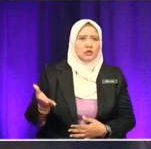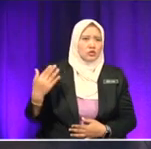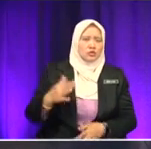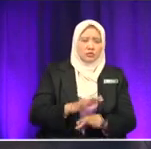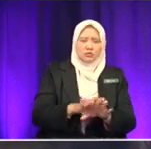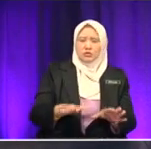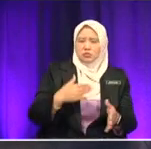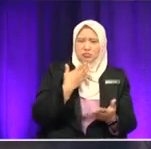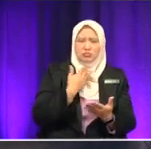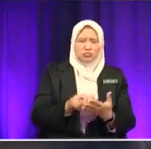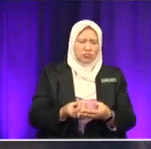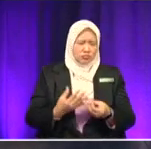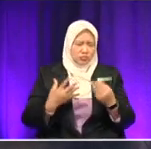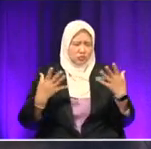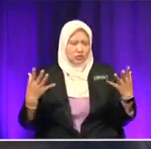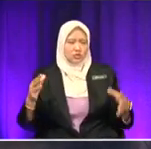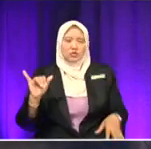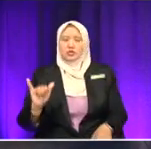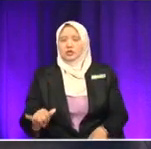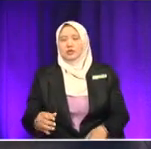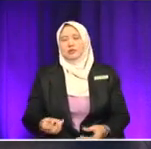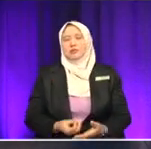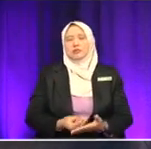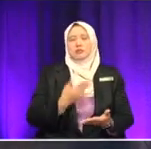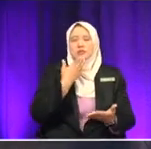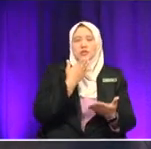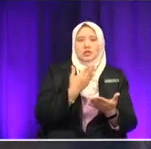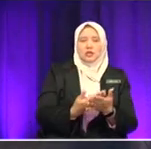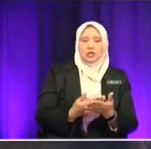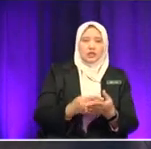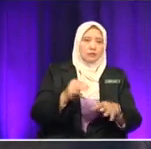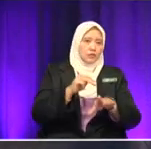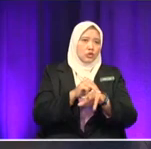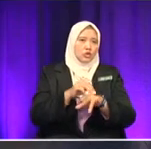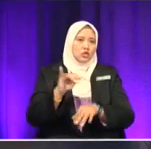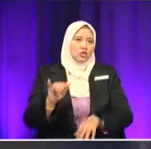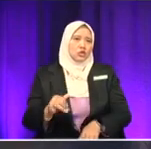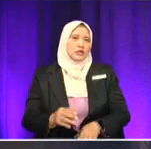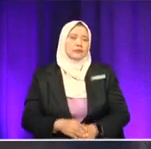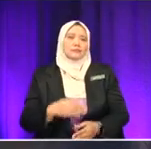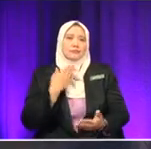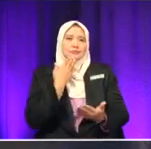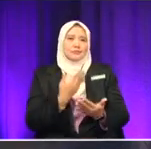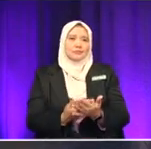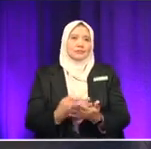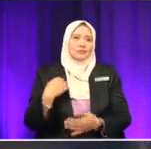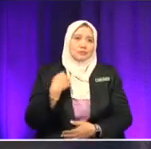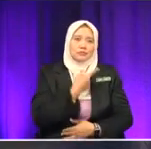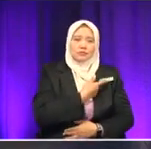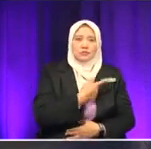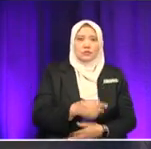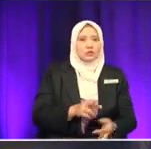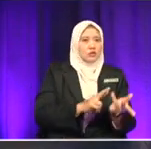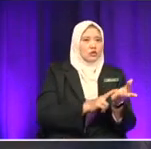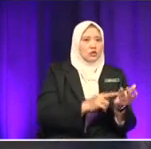baik, betul, kita ada banyak mikroorganisma yang baik untuk kehidupan kita dan pastikan kita merawat setiap penyakit dengan kaedah rawatan yang betul.